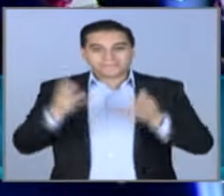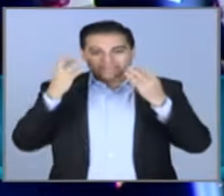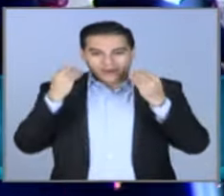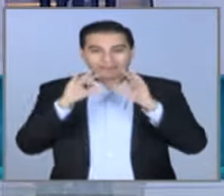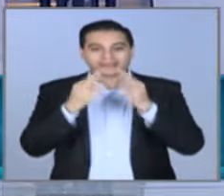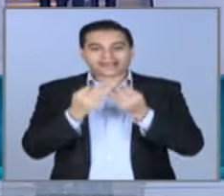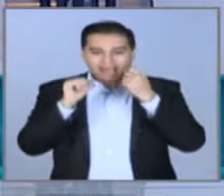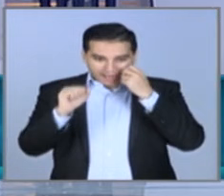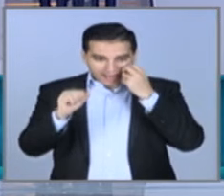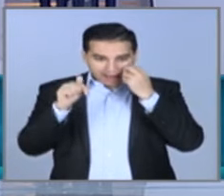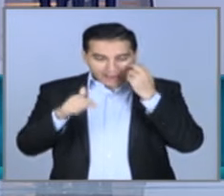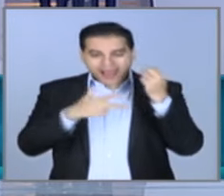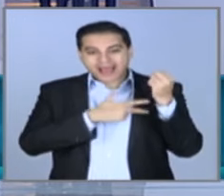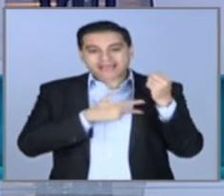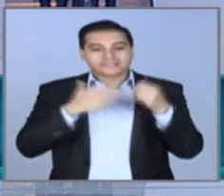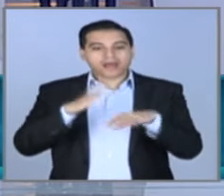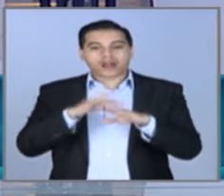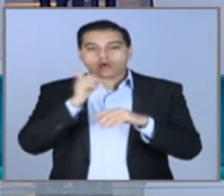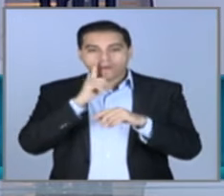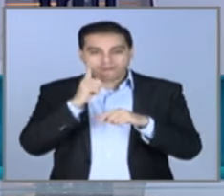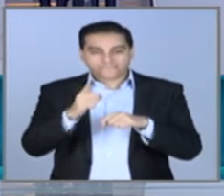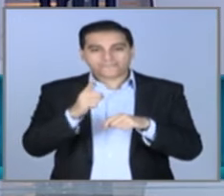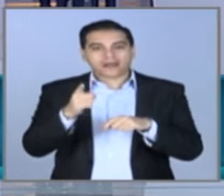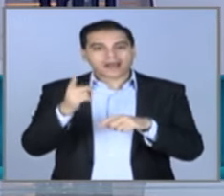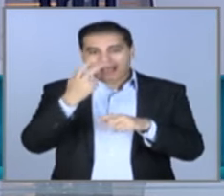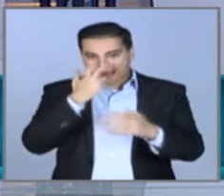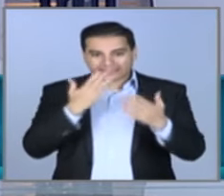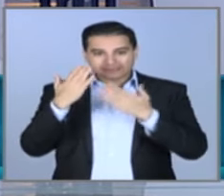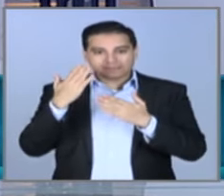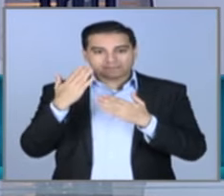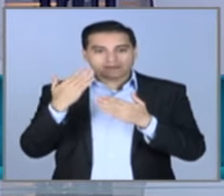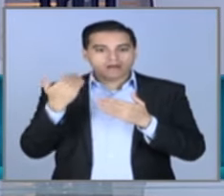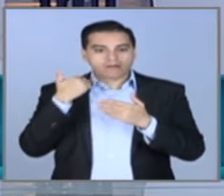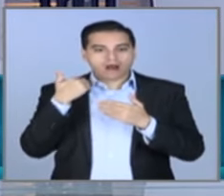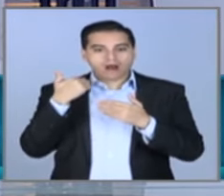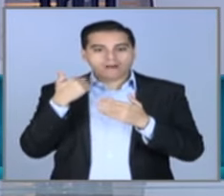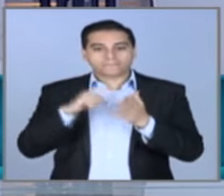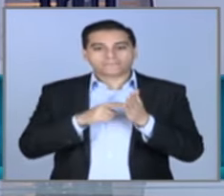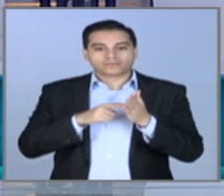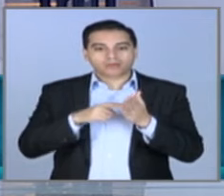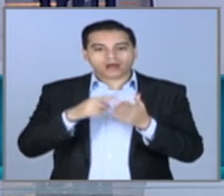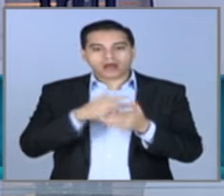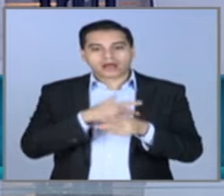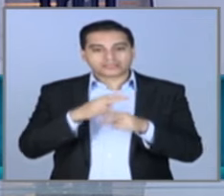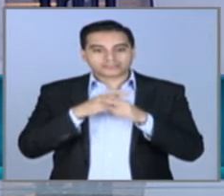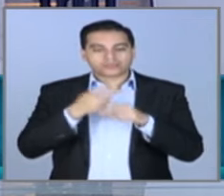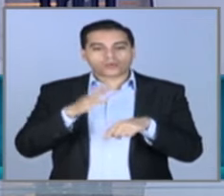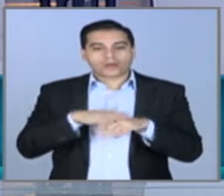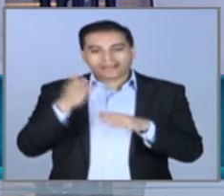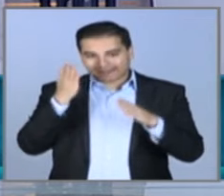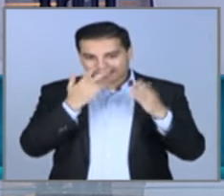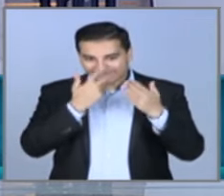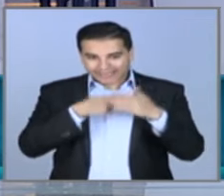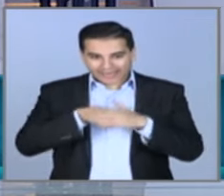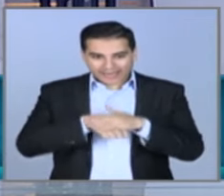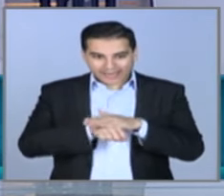معلومات عائلية، اسم الوالدة كما ذكر في الرقم القومي وتاريخ